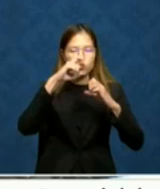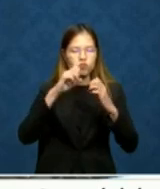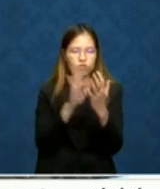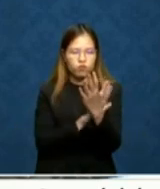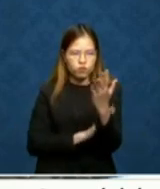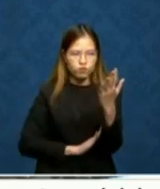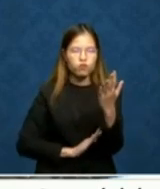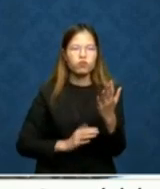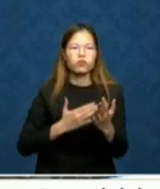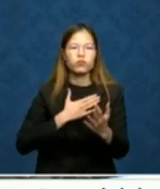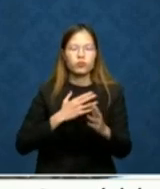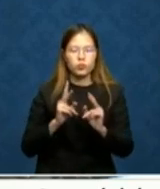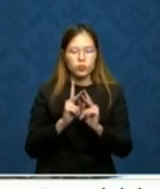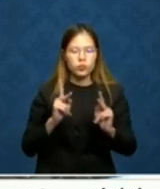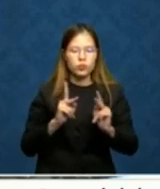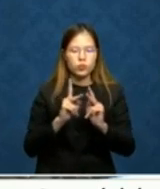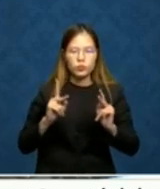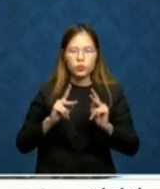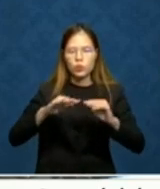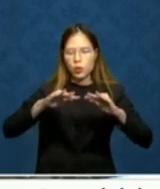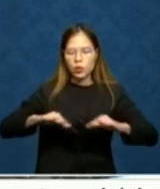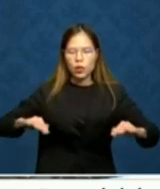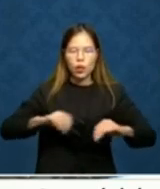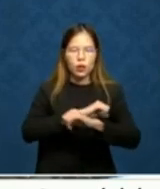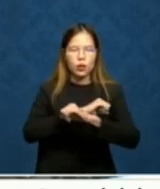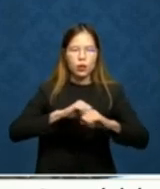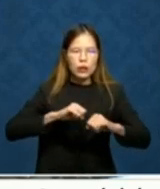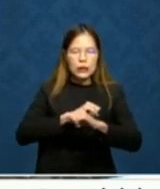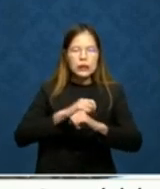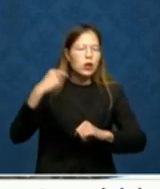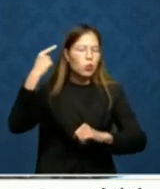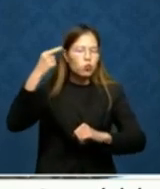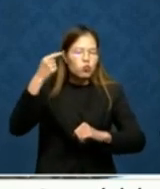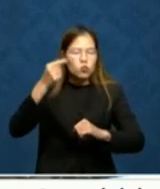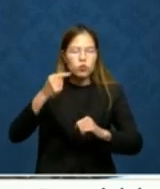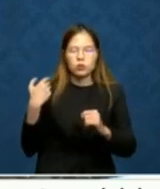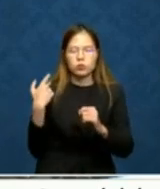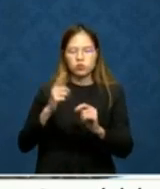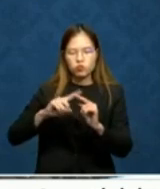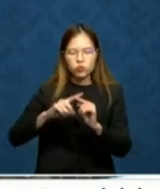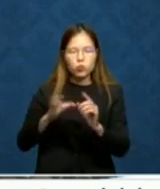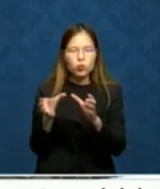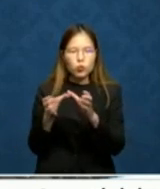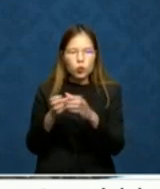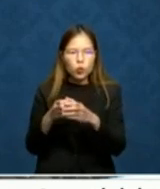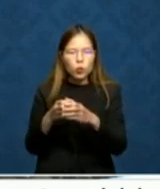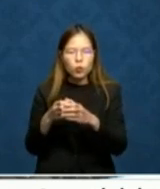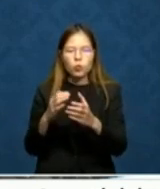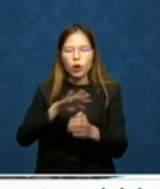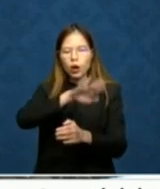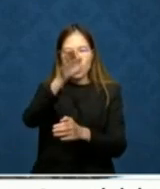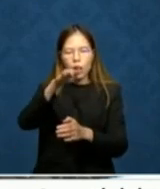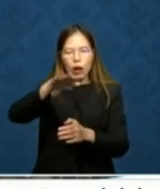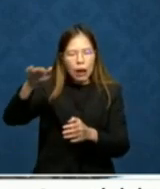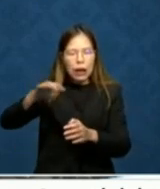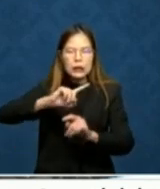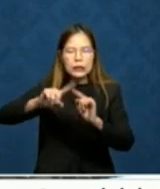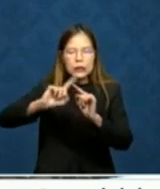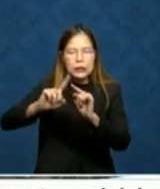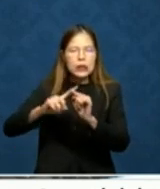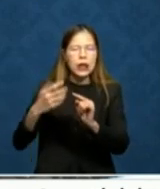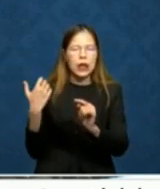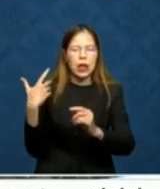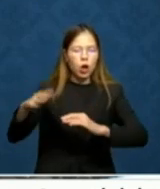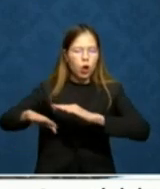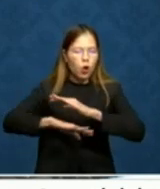ที่ดิฉันเป็นกรรมาธิการกิจการเด็กสตรีผู้มีความหลากหลายทางเพศกลุ่มชาติพันธุ์และผู้สูงวัยดิฉันมักจะได้รับ